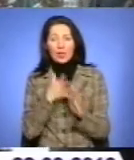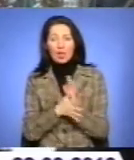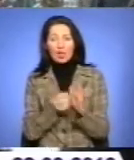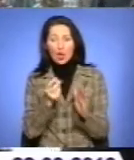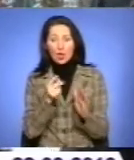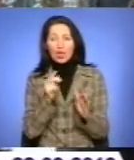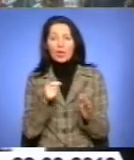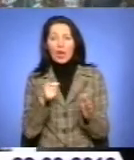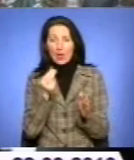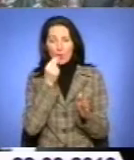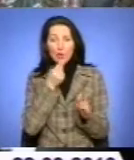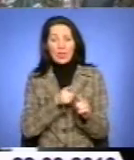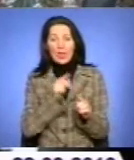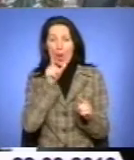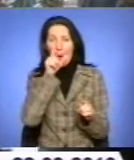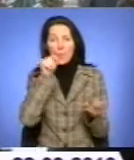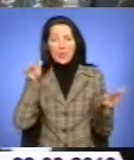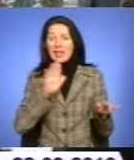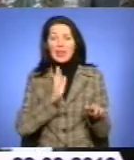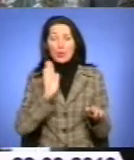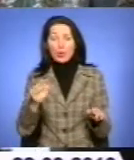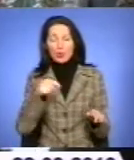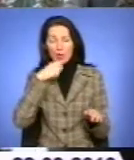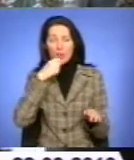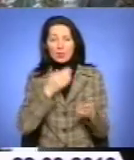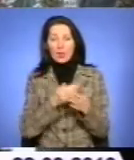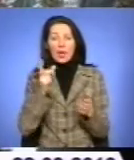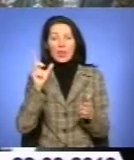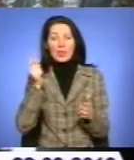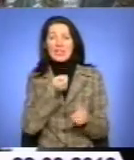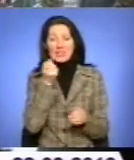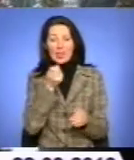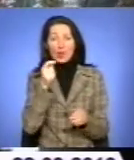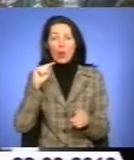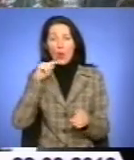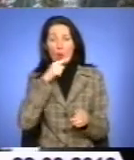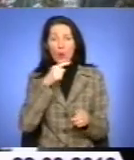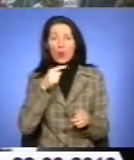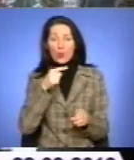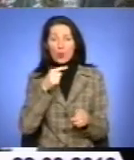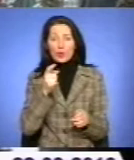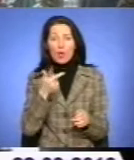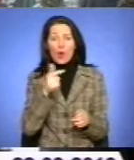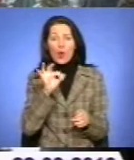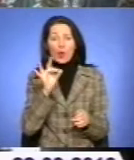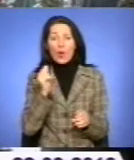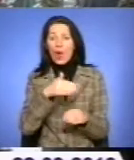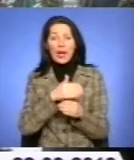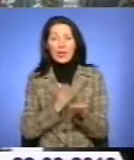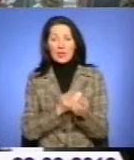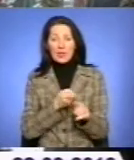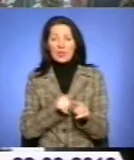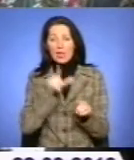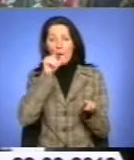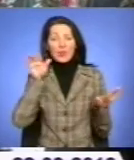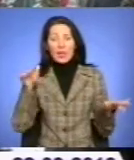птахи не будуть їсти. Це, зокрема, зерно, різні зернові культури, горох, кукурудза, хліб. Ці тваринки